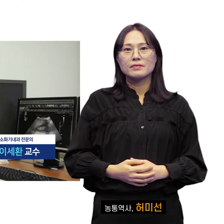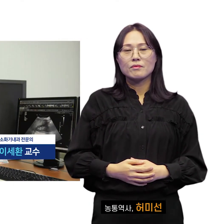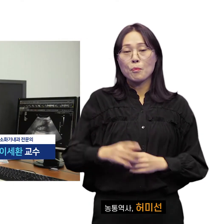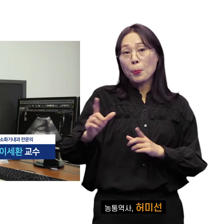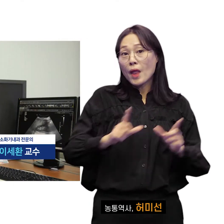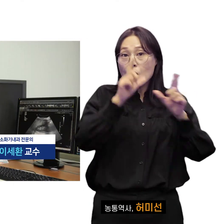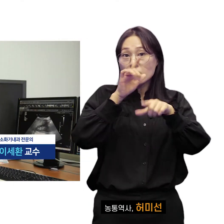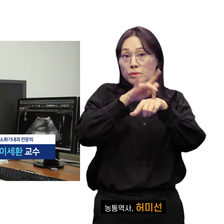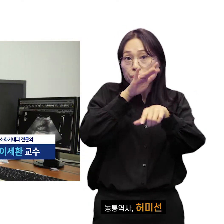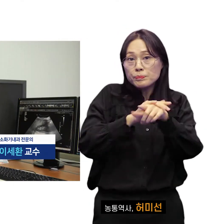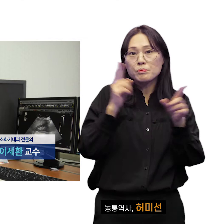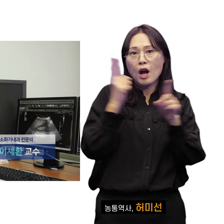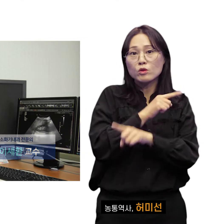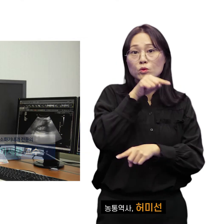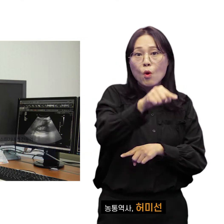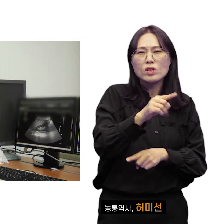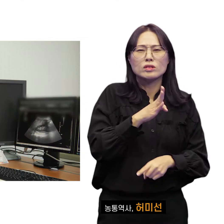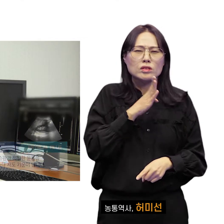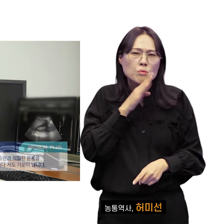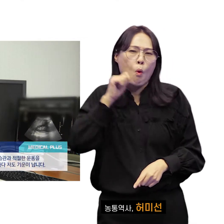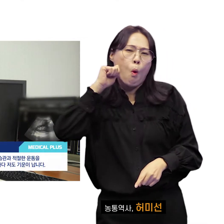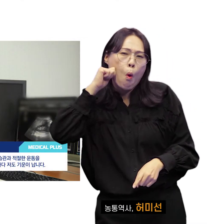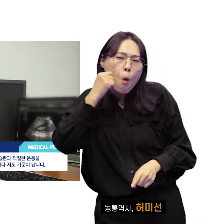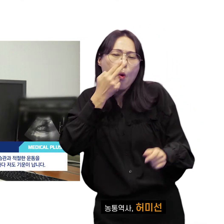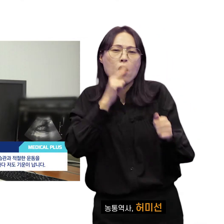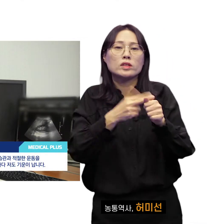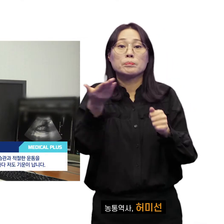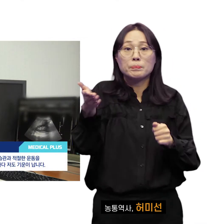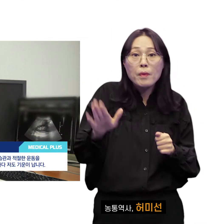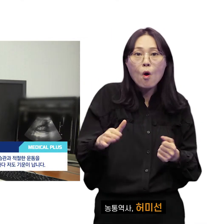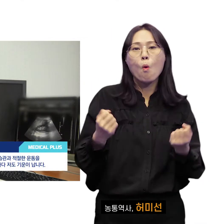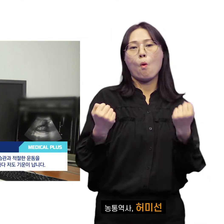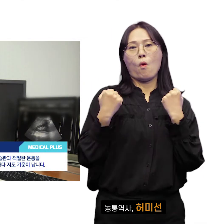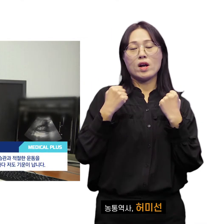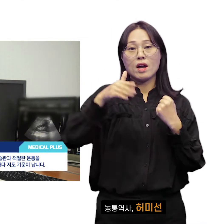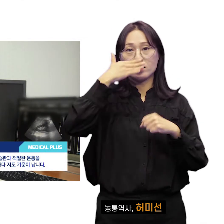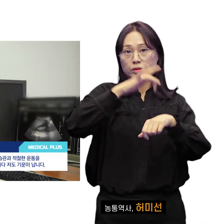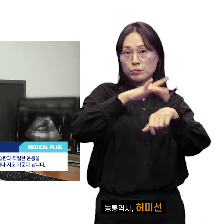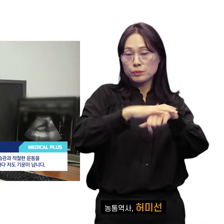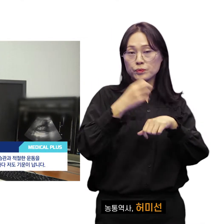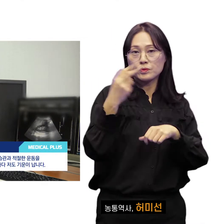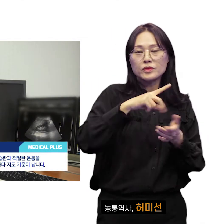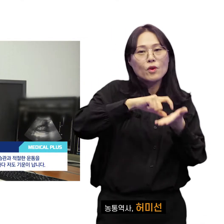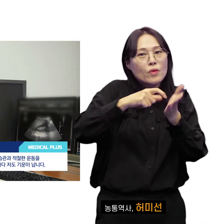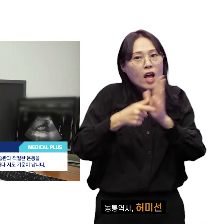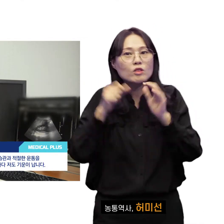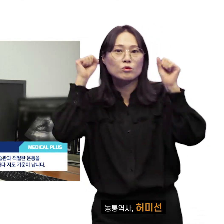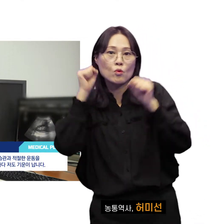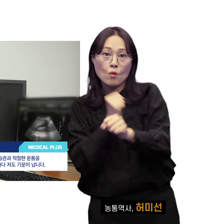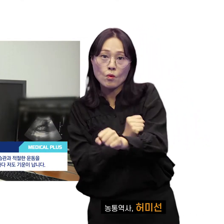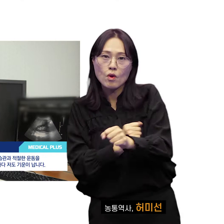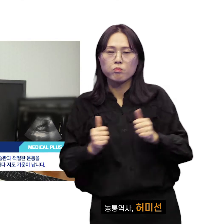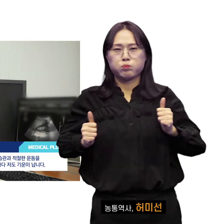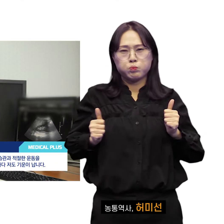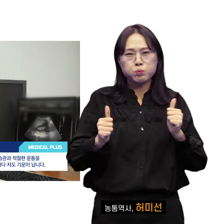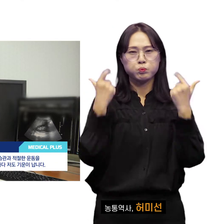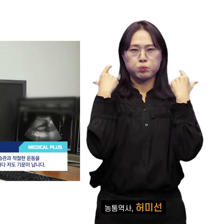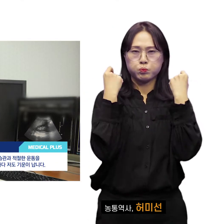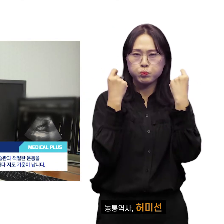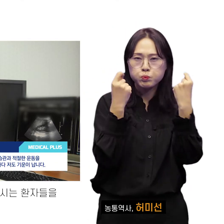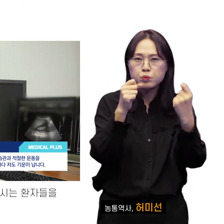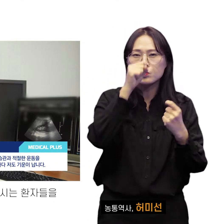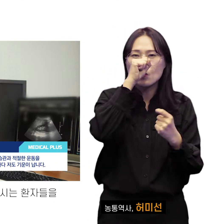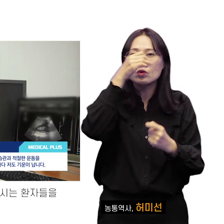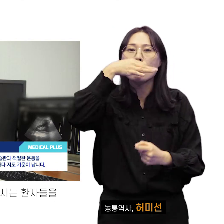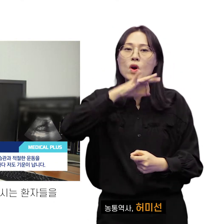생활 습관 개선은 정말 어려운 도전인 것이 사실입니다. 하지만 건강한 식습관과 적절한 운동을 욕심내지